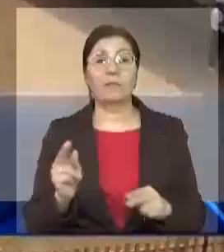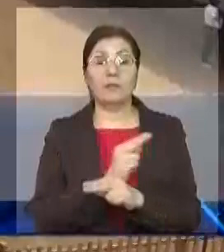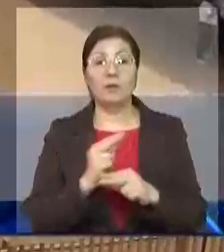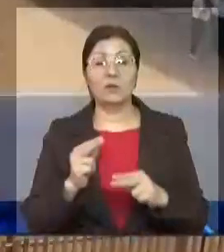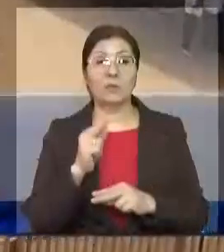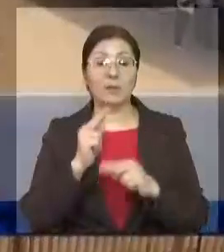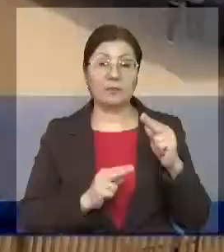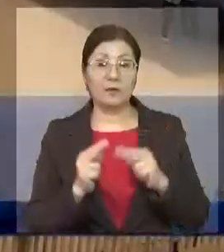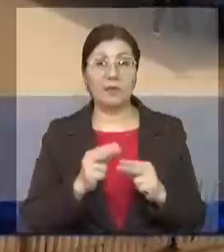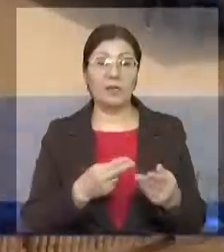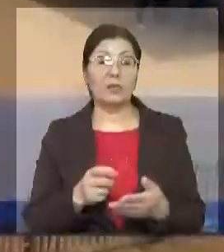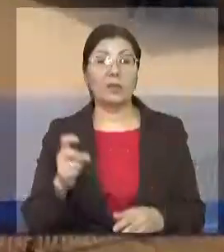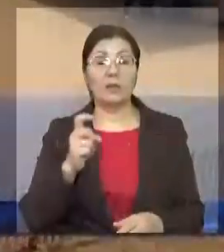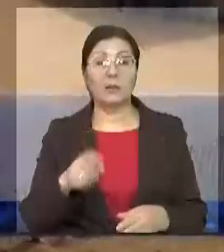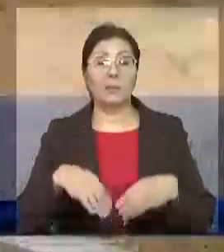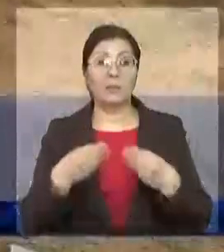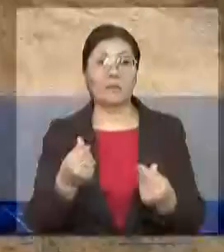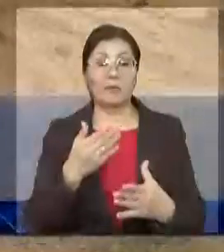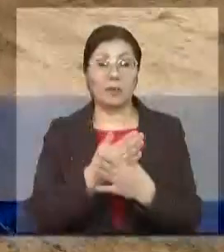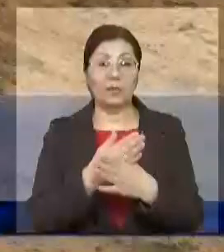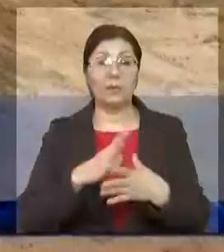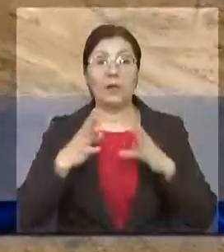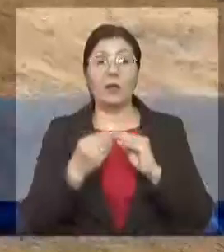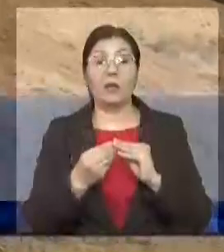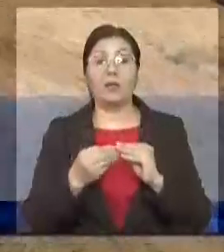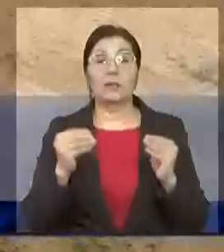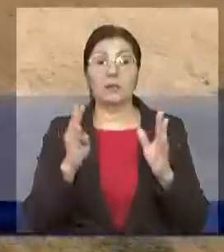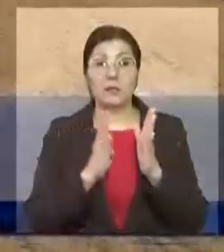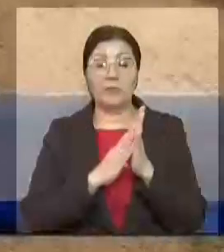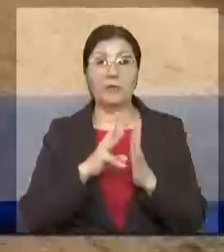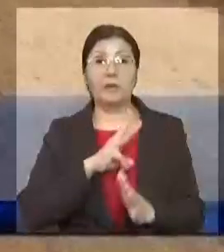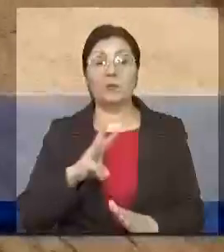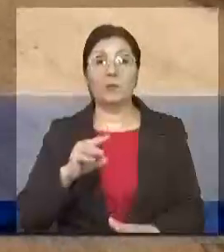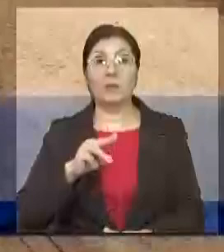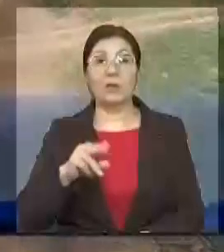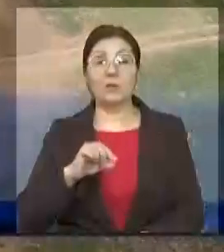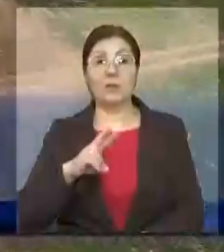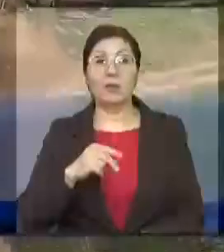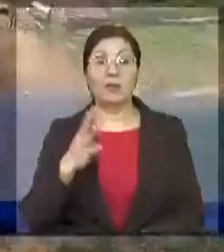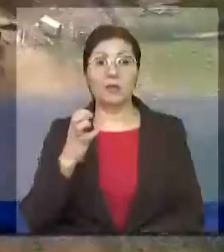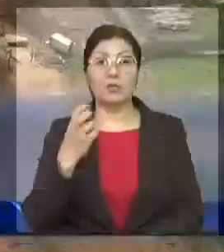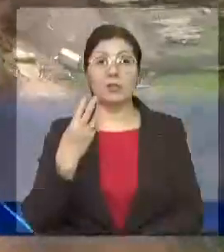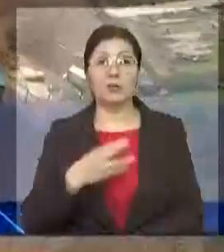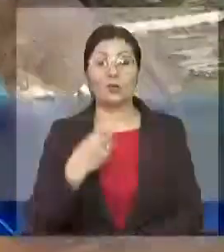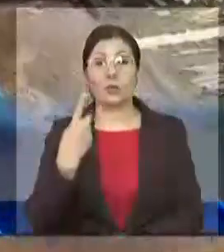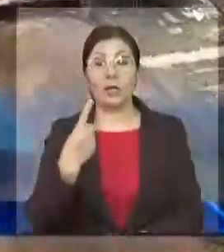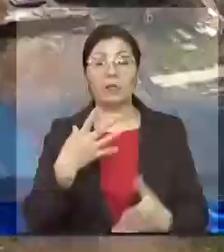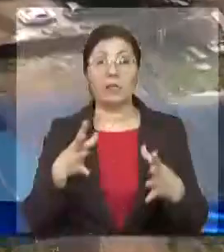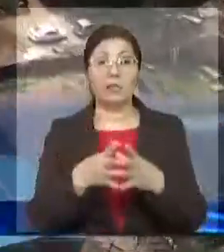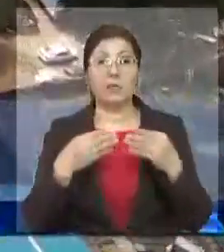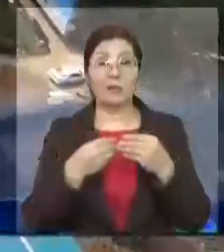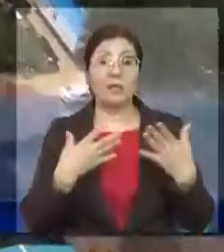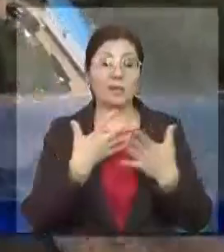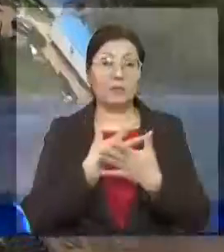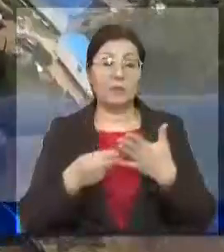и восстановление владельцам выплачены компенсации на общую сумму порядка 9 миллиардов тенге. 441 семья получила дома